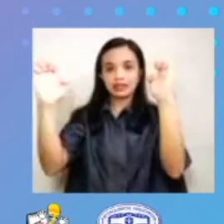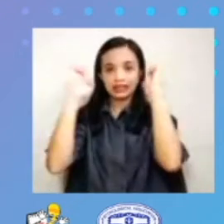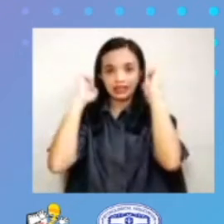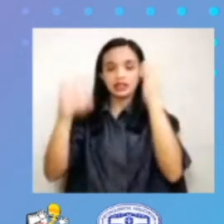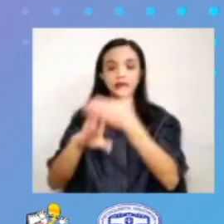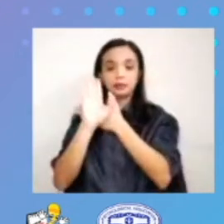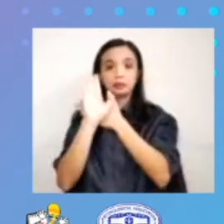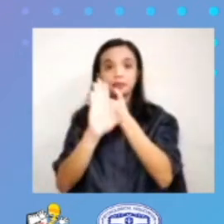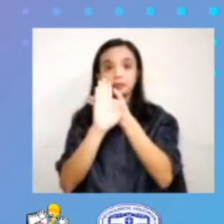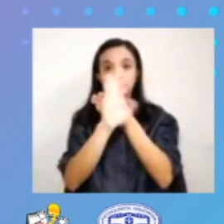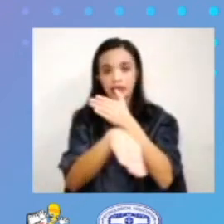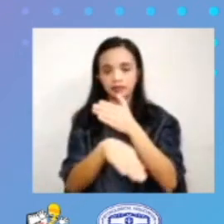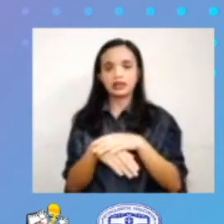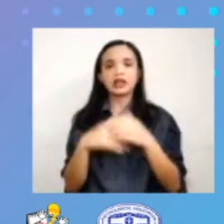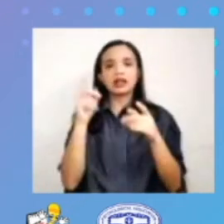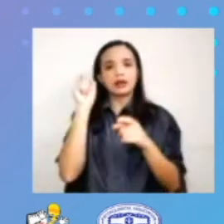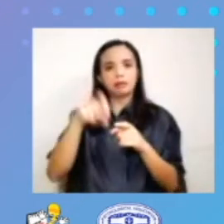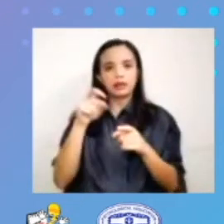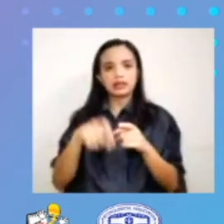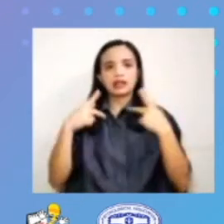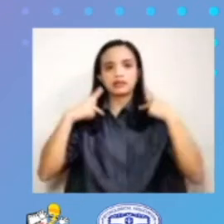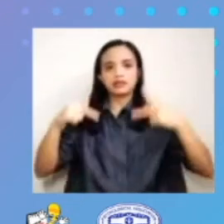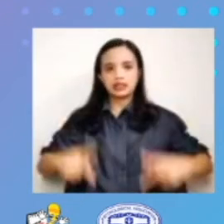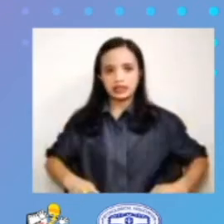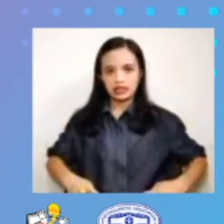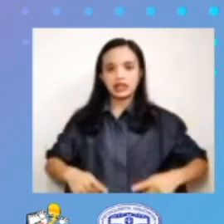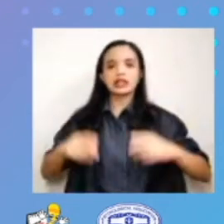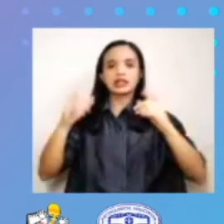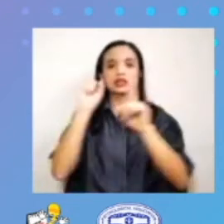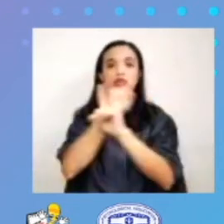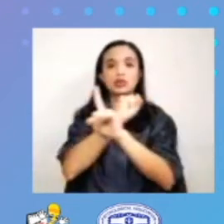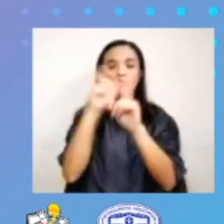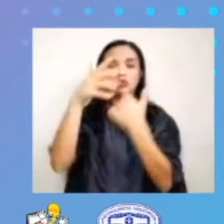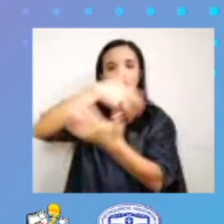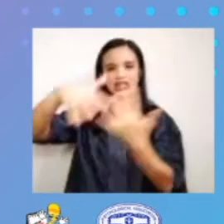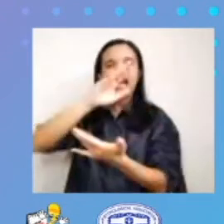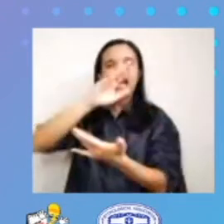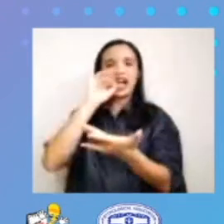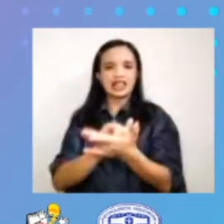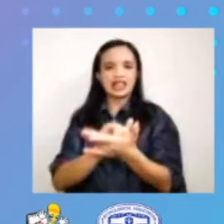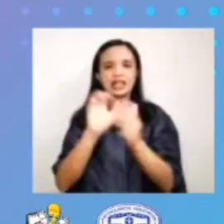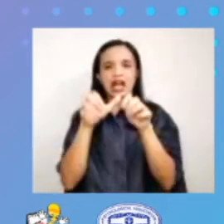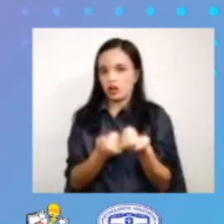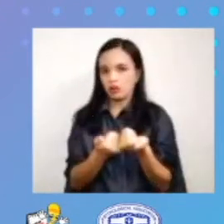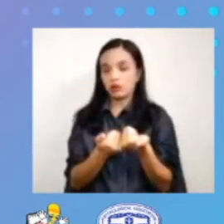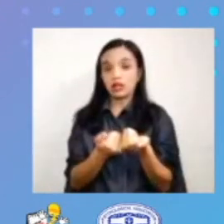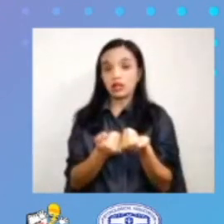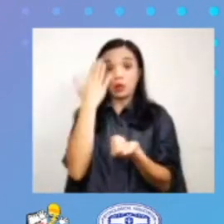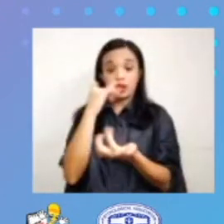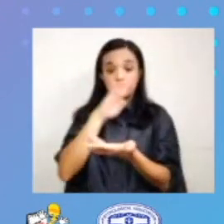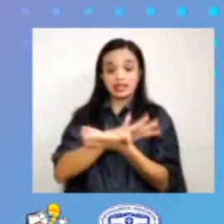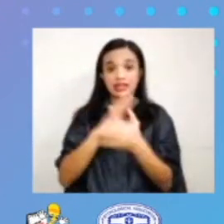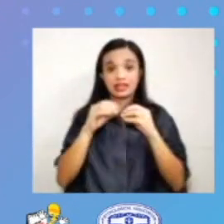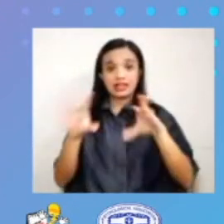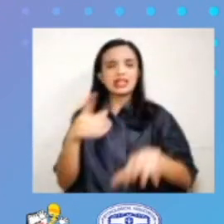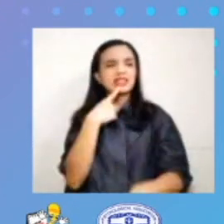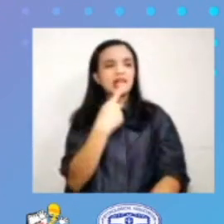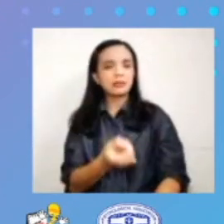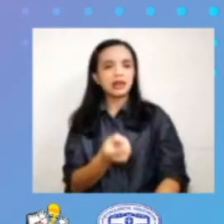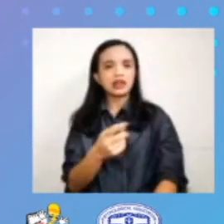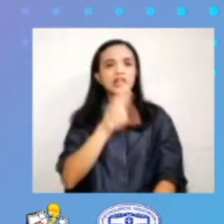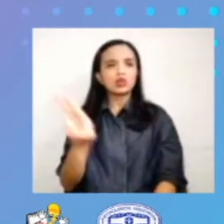ang ginagawa ko, tumatayo ako, lumalabas ako, chumichika ako for social connection, tapos para sa katawan, ganyan-ganyan, stretch,